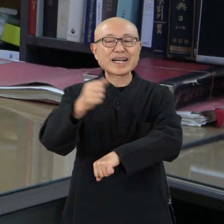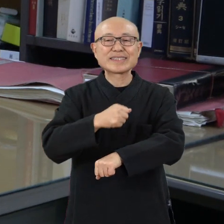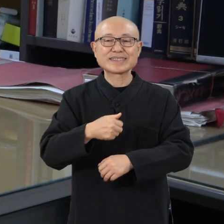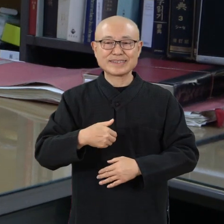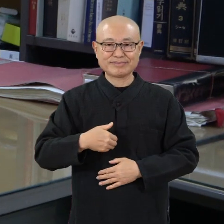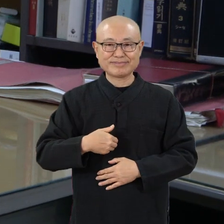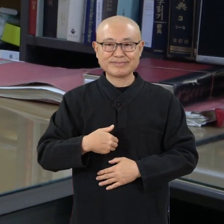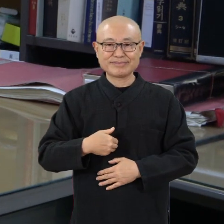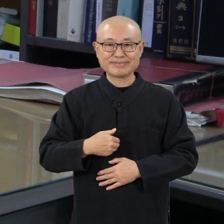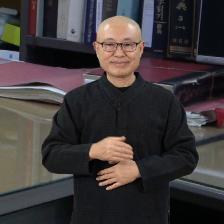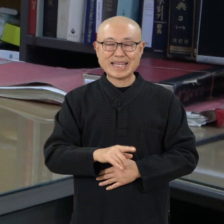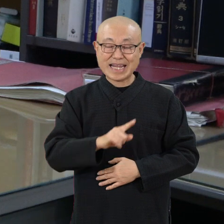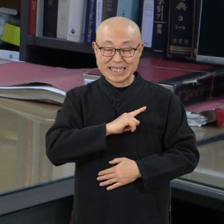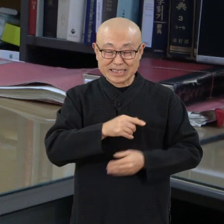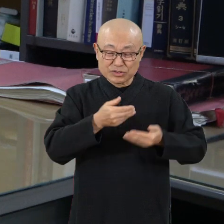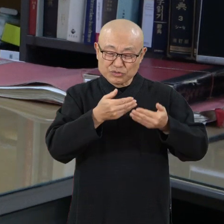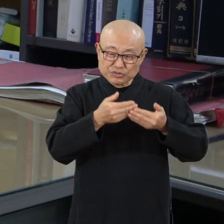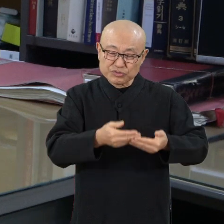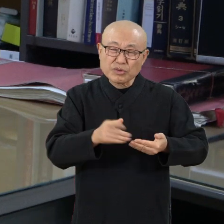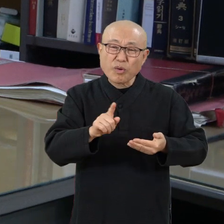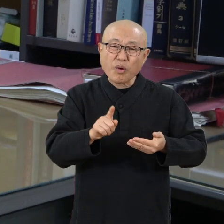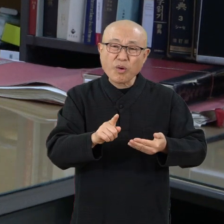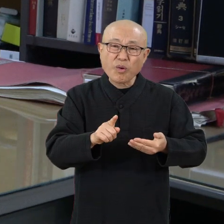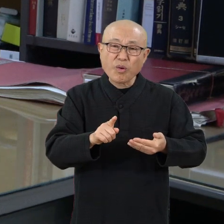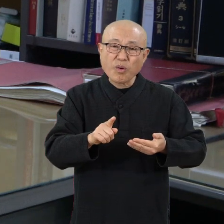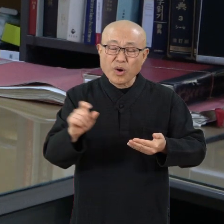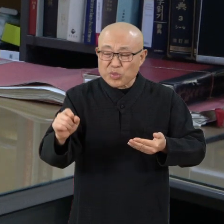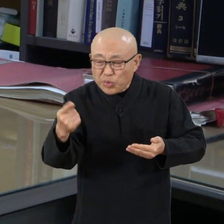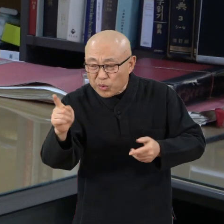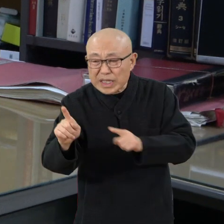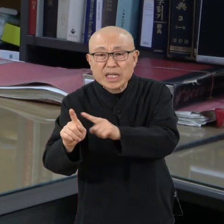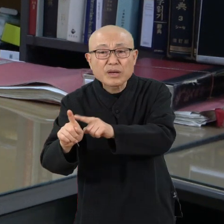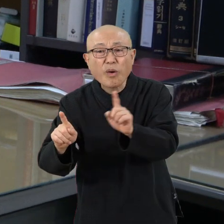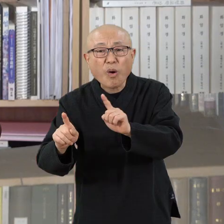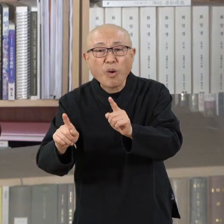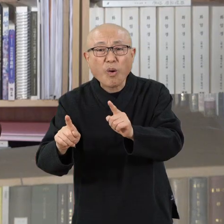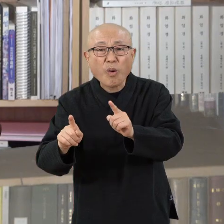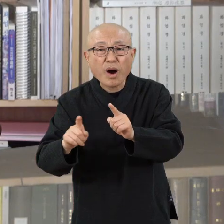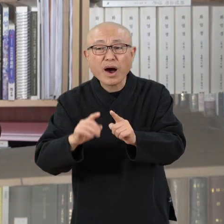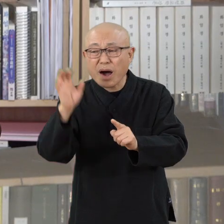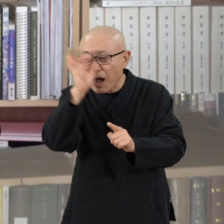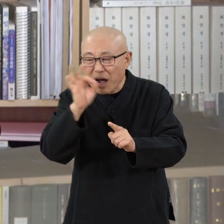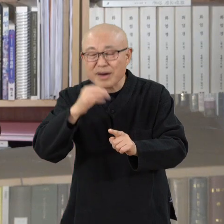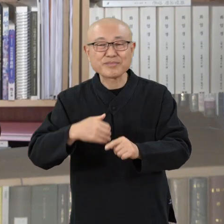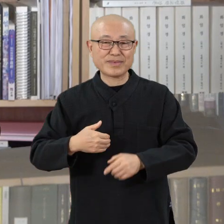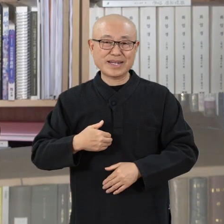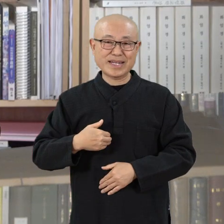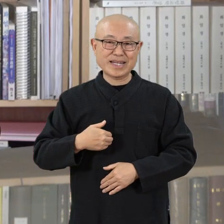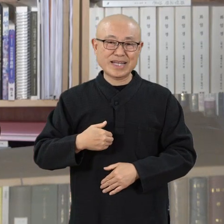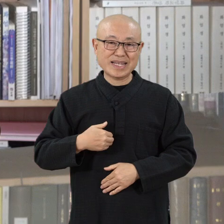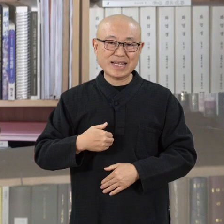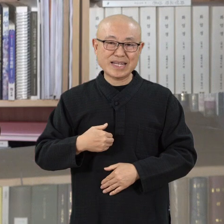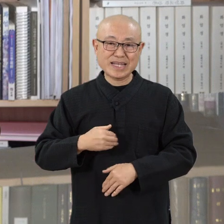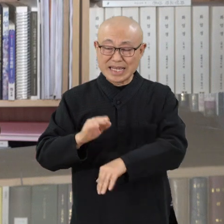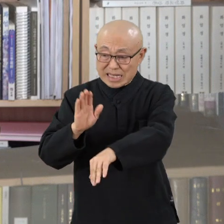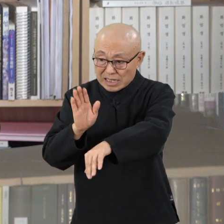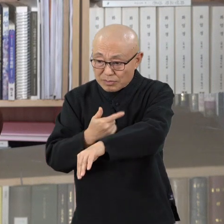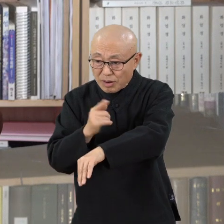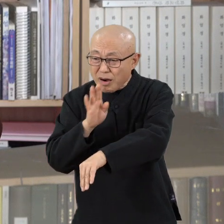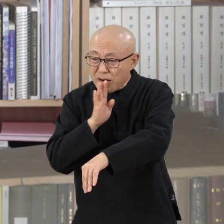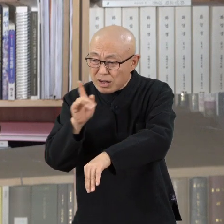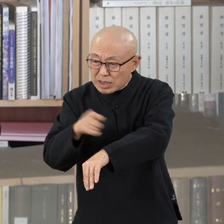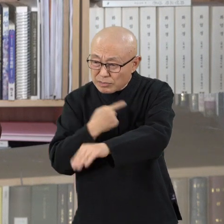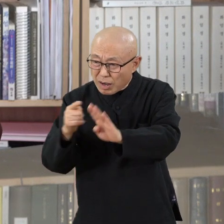된다. 핵심은 무엇에 근원이 있느냐를 찾고 그것이 잘못된